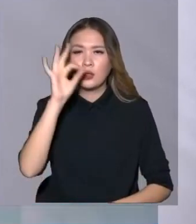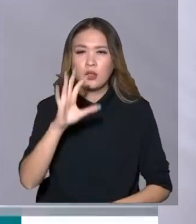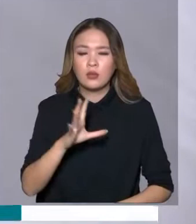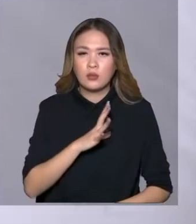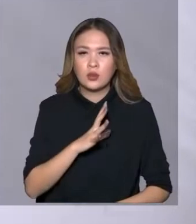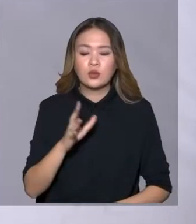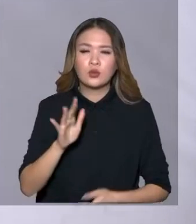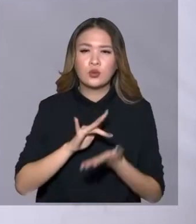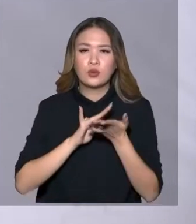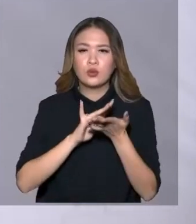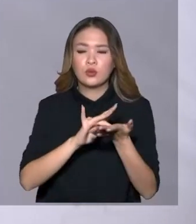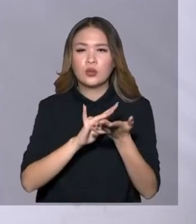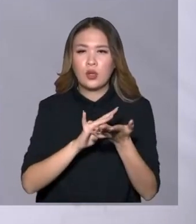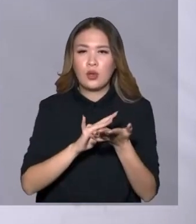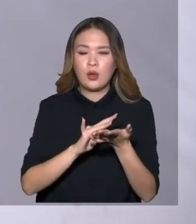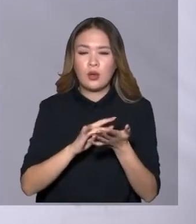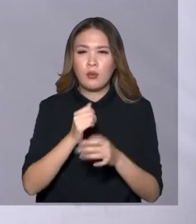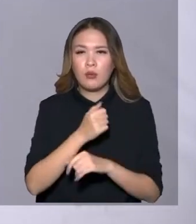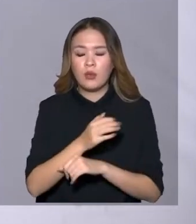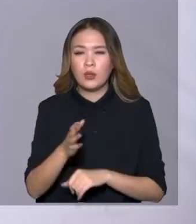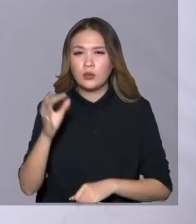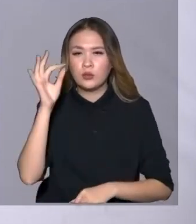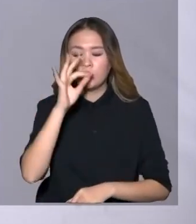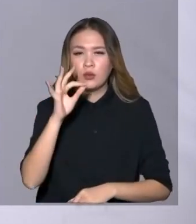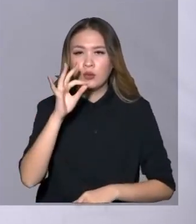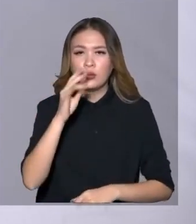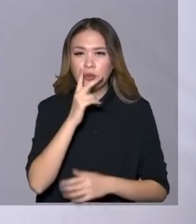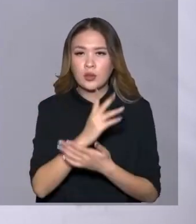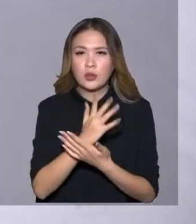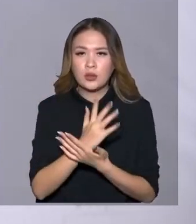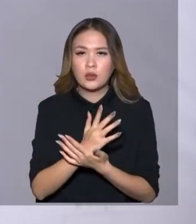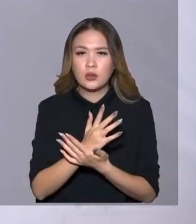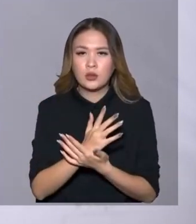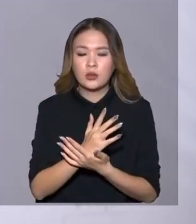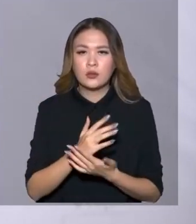туристік парк болады, туризмді тартатын парк болады. Сондықтан тарихи сәт